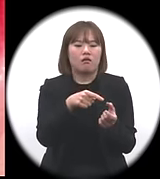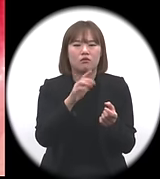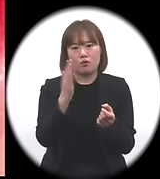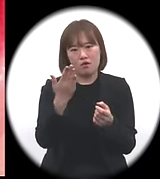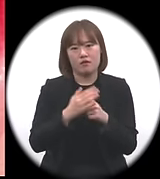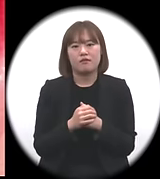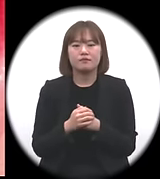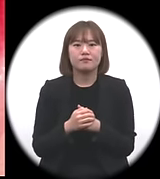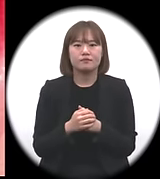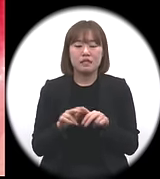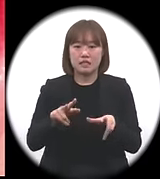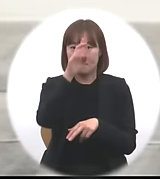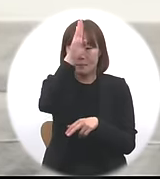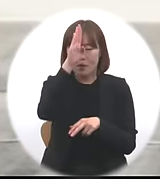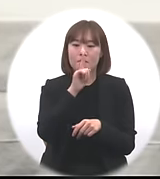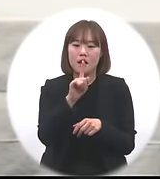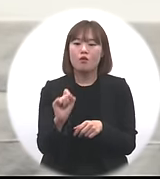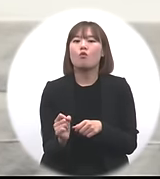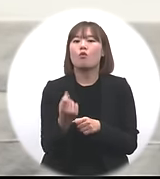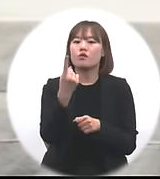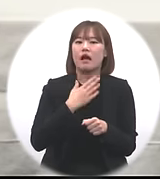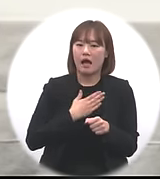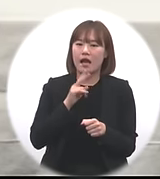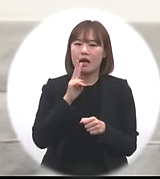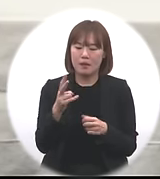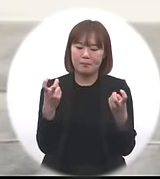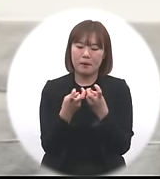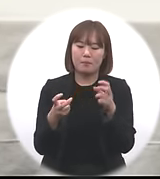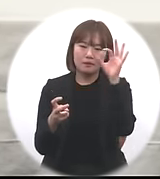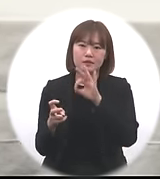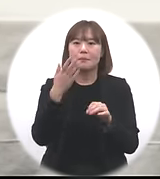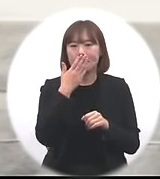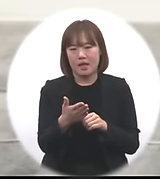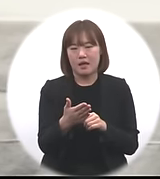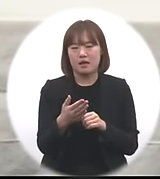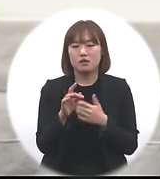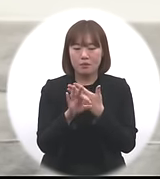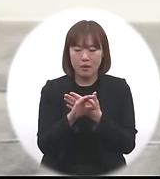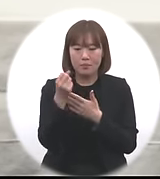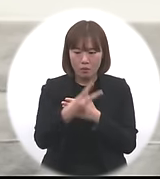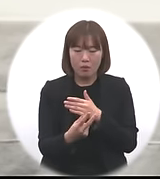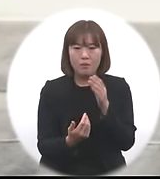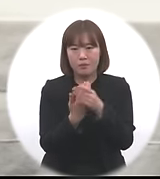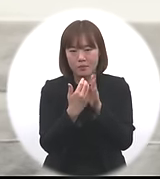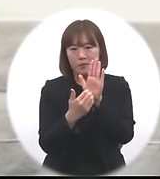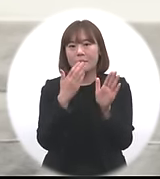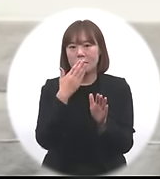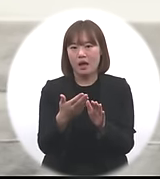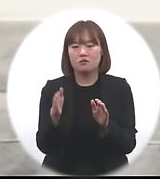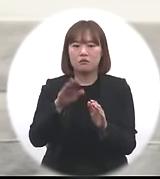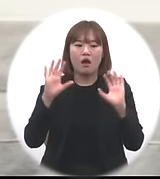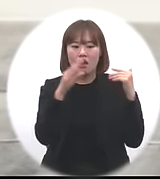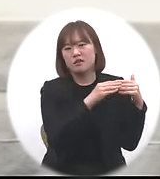됐을까요? 사실 질병이라는 건 원인을 알아야지 치료 방법을 찾을 거고 그래야 재발을 막을 건데 애를 데리고